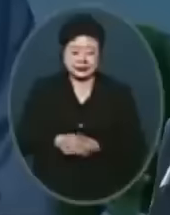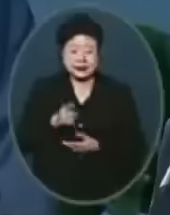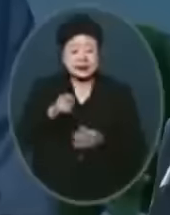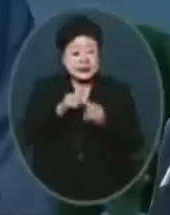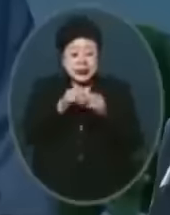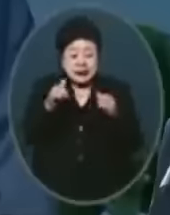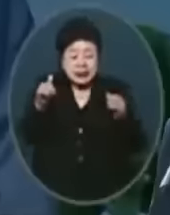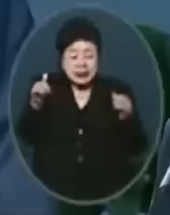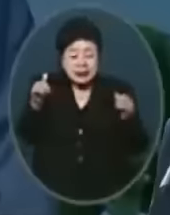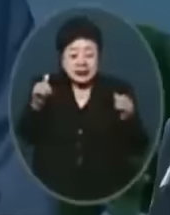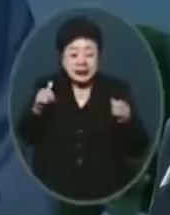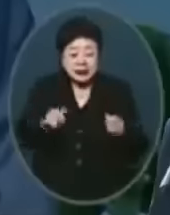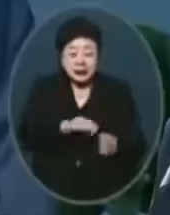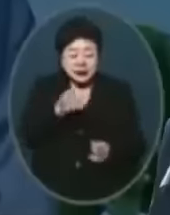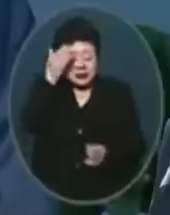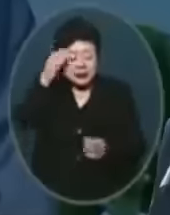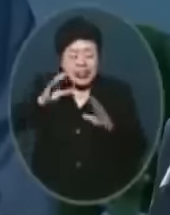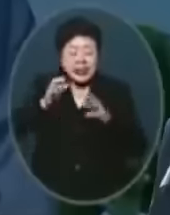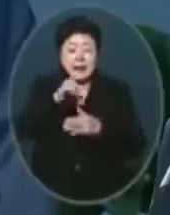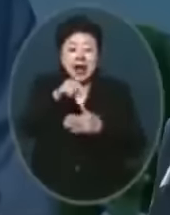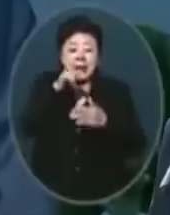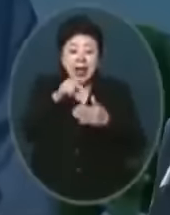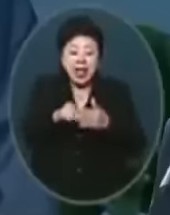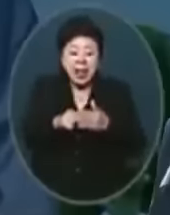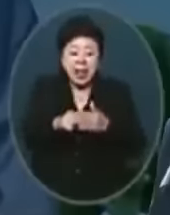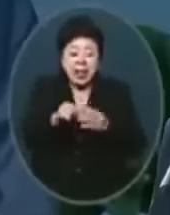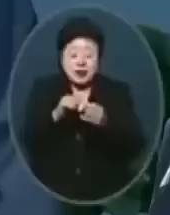그들이 우리 국민들의 마음속에